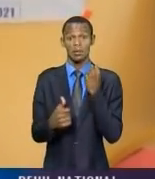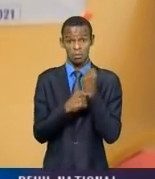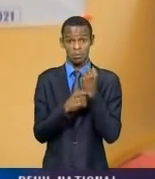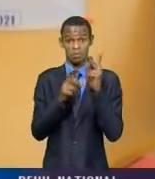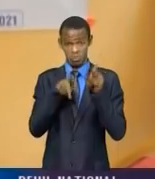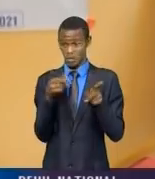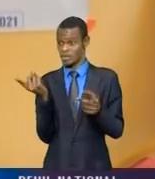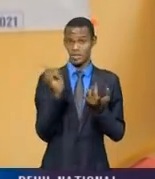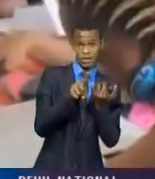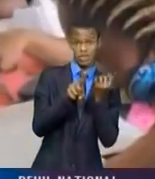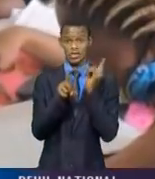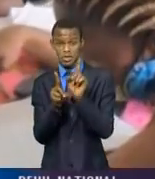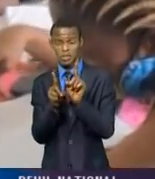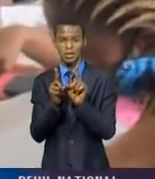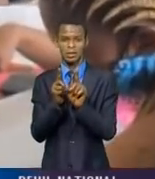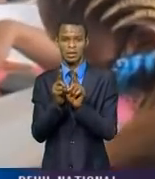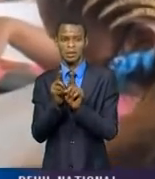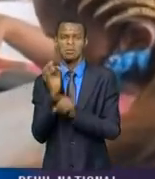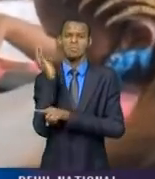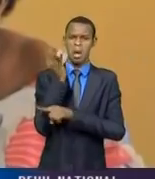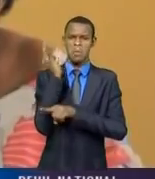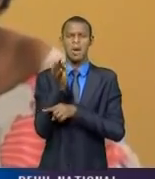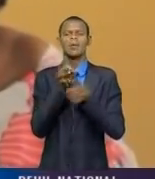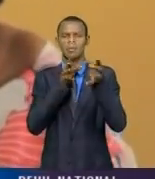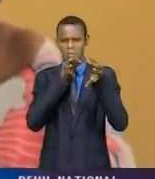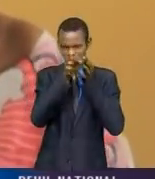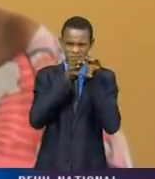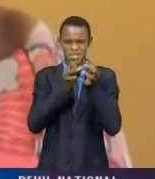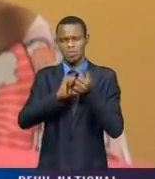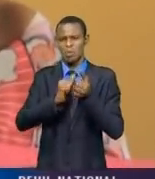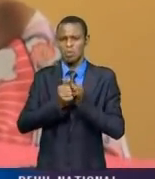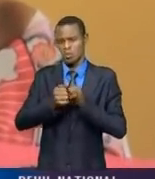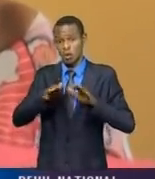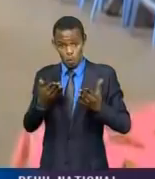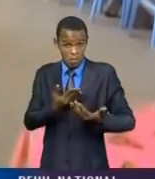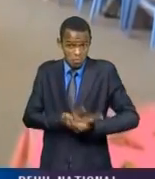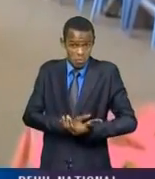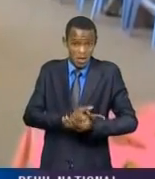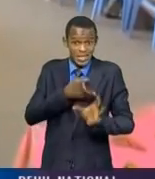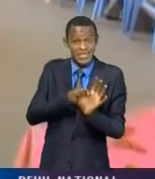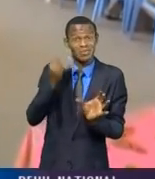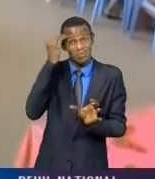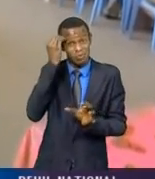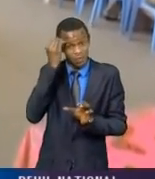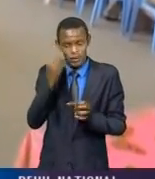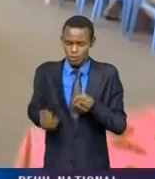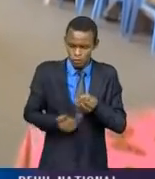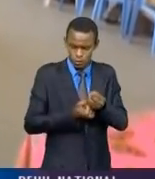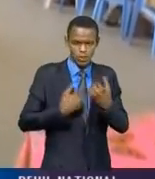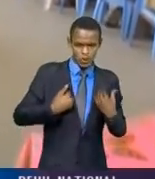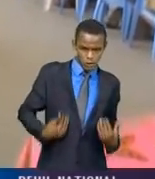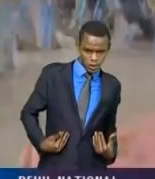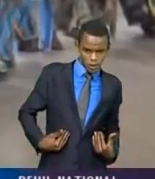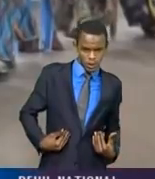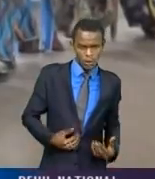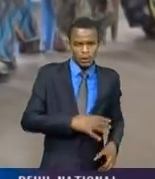différence l'accompagnement la protection les droits à l'éducation ainsi que la réintégration sociale des l'enfant portait d'un handicap